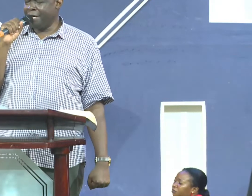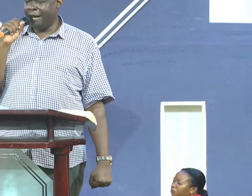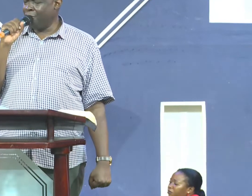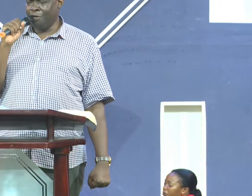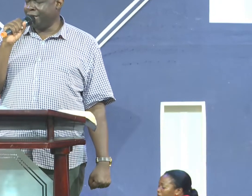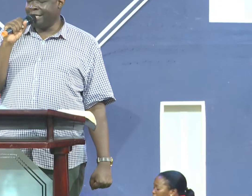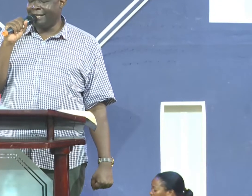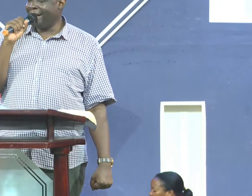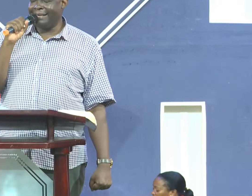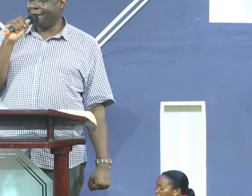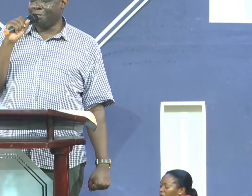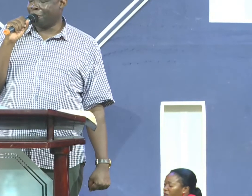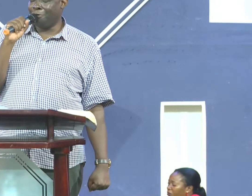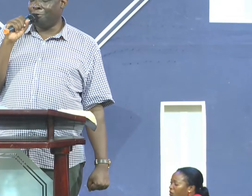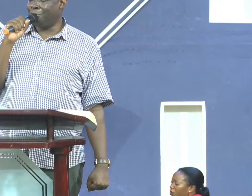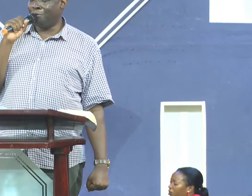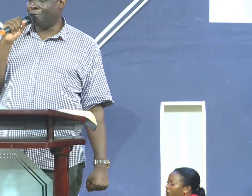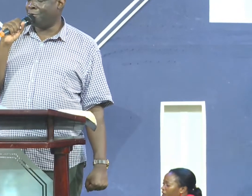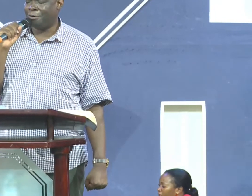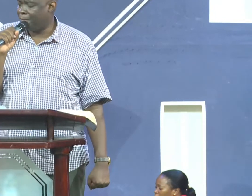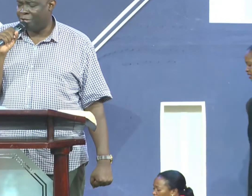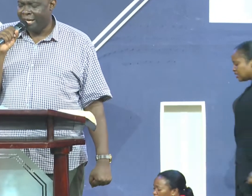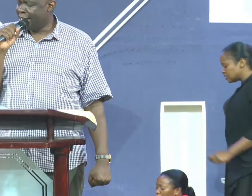bibeera ebiramu mu linnya lya Yesu